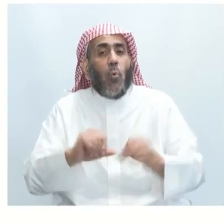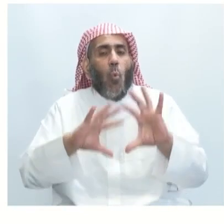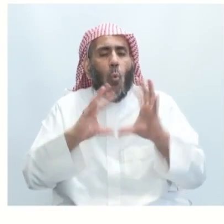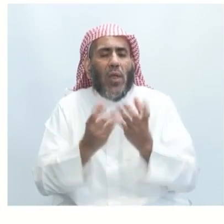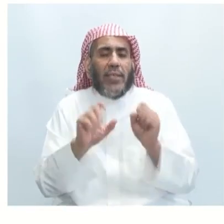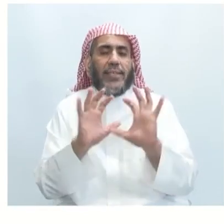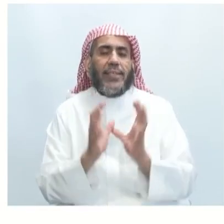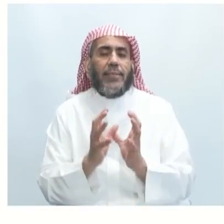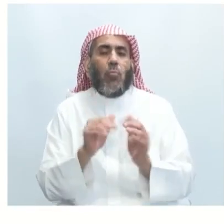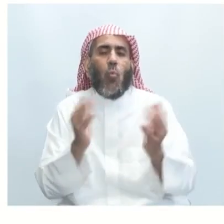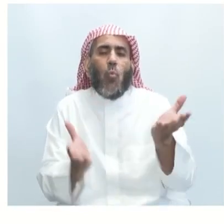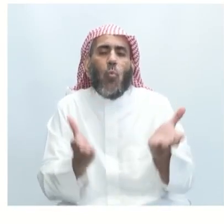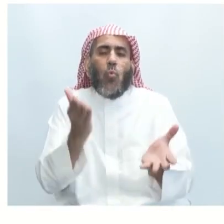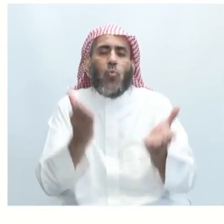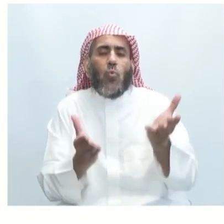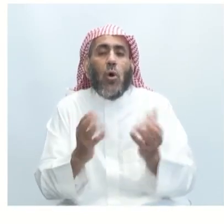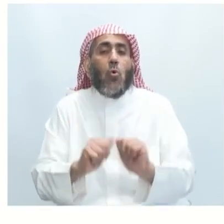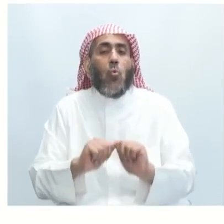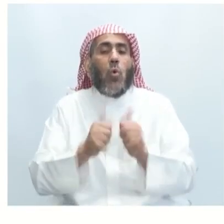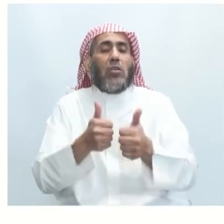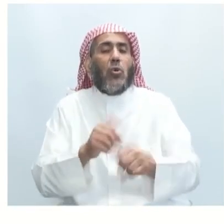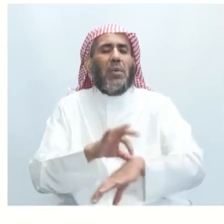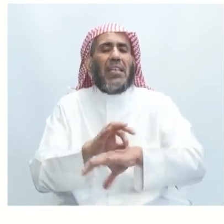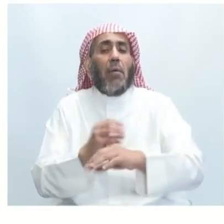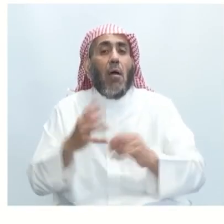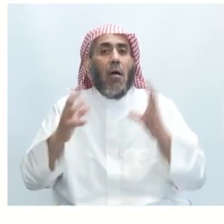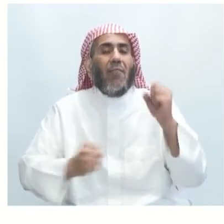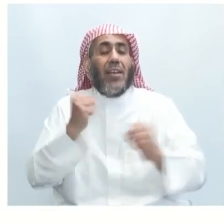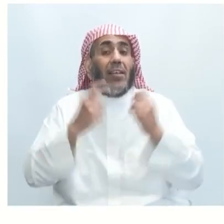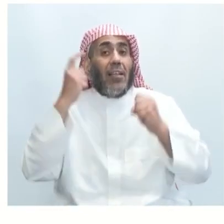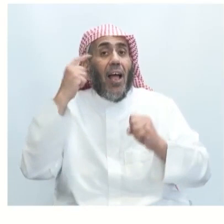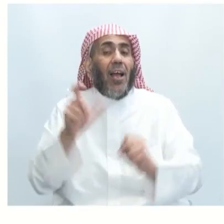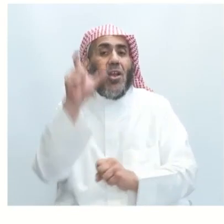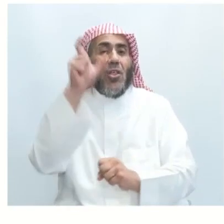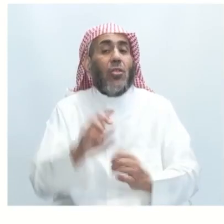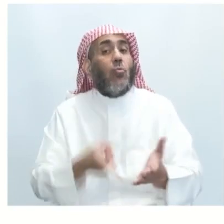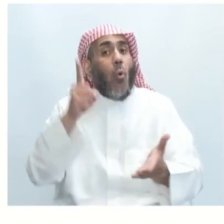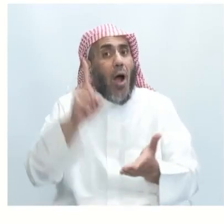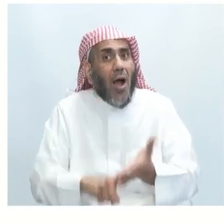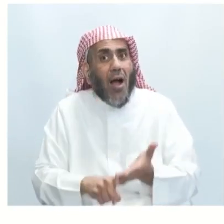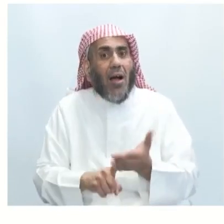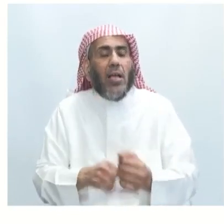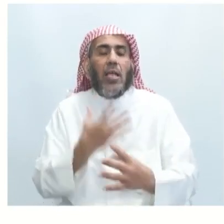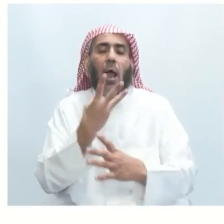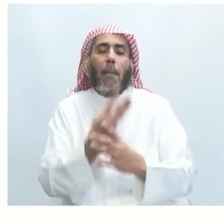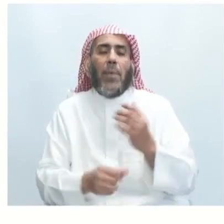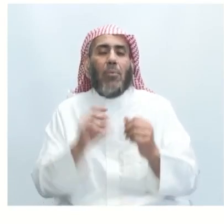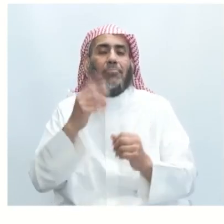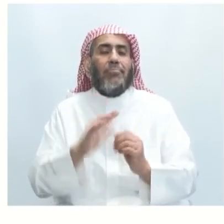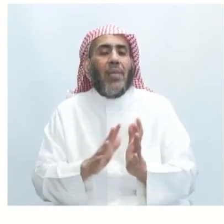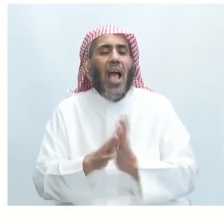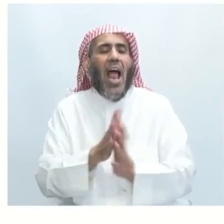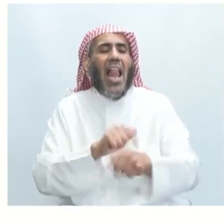الجسم وتوازنه ويسهم الاحساس في النشاط العقلي للفرد اذ يحقق اذا ابنائي وبناتي الطلاب